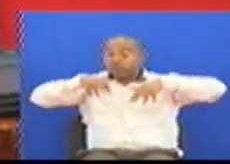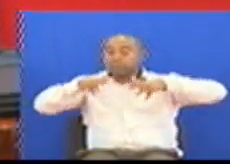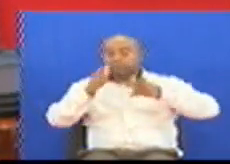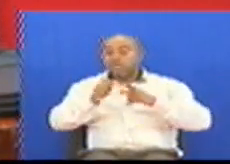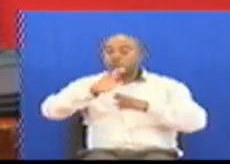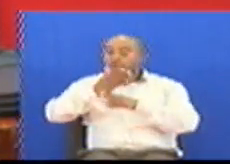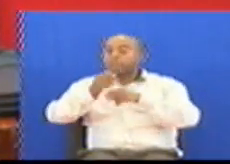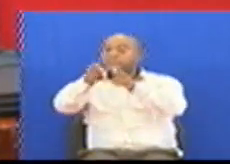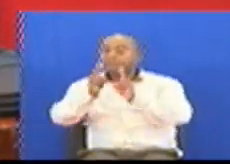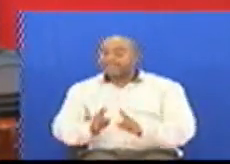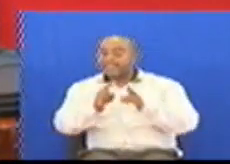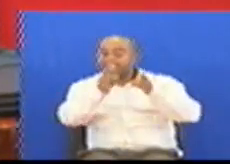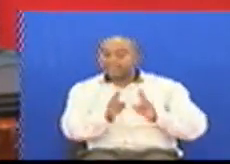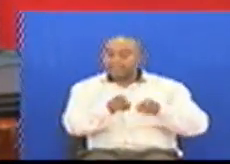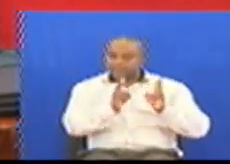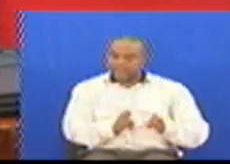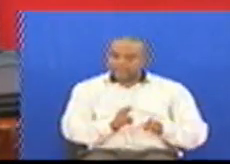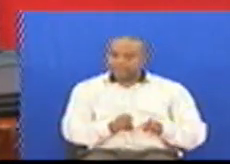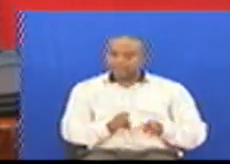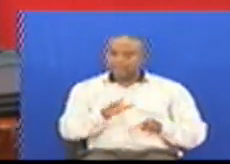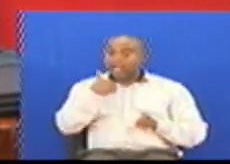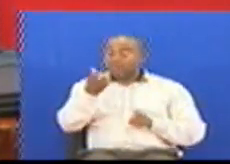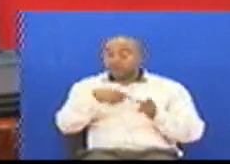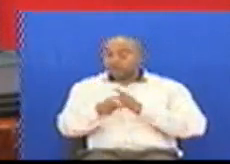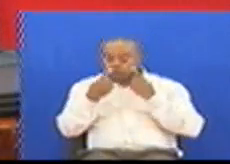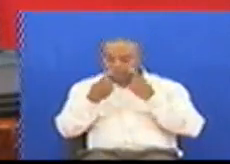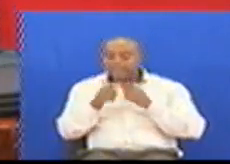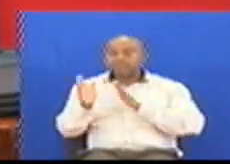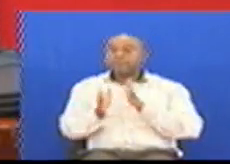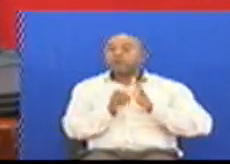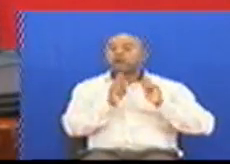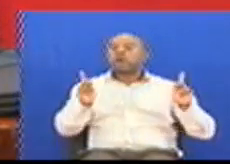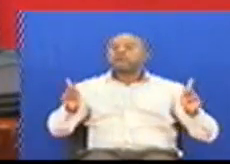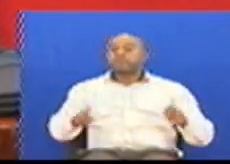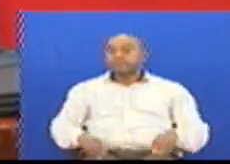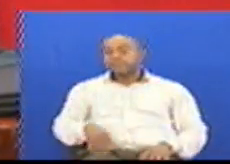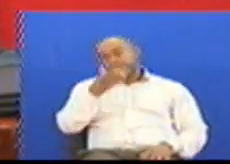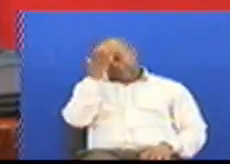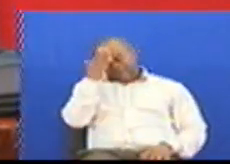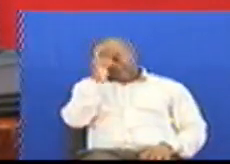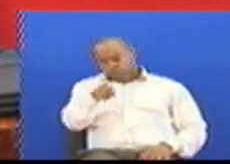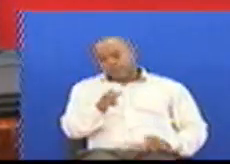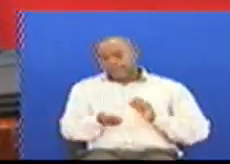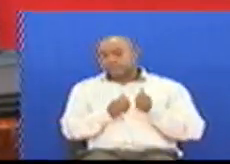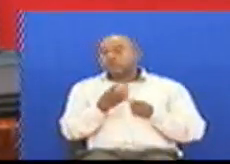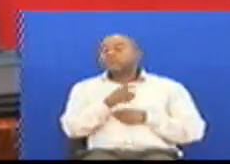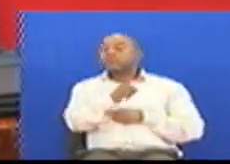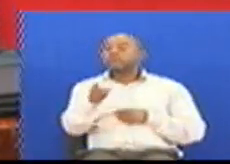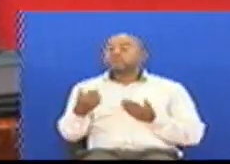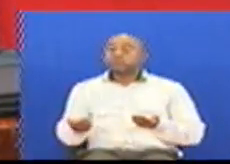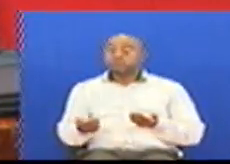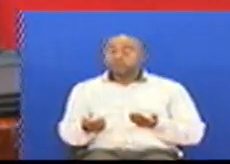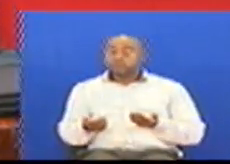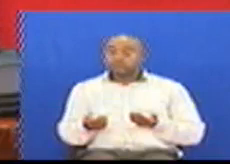mafuriko. Halafu ndio yaende yale mipango ile ya kawaida. Najua tatizo la fedha lipo na ili tuweze kukamilisha miradi yote